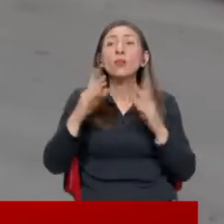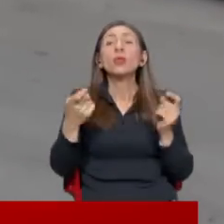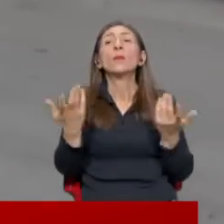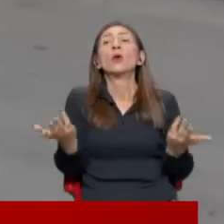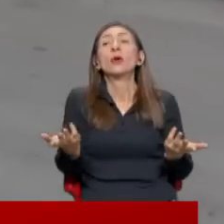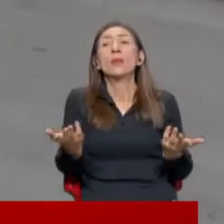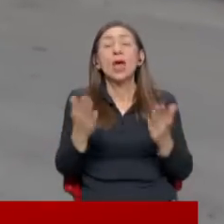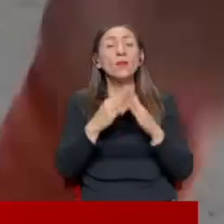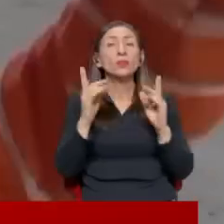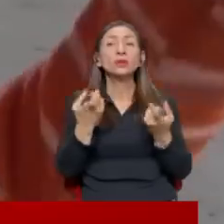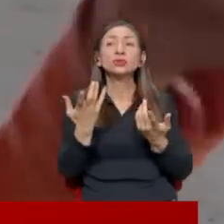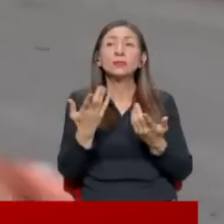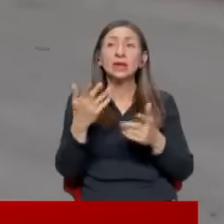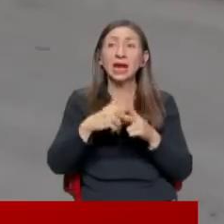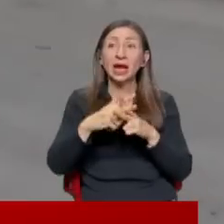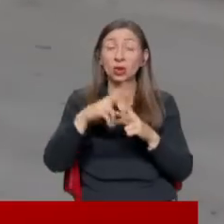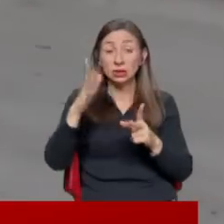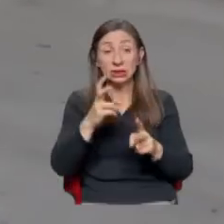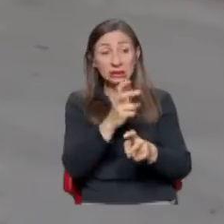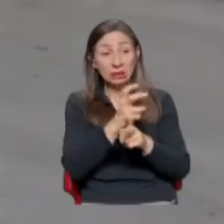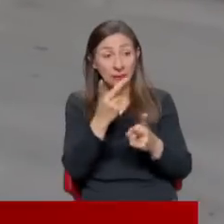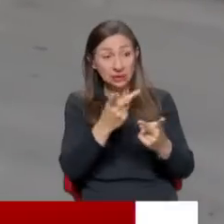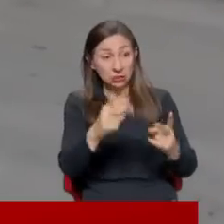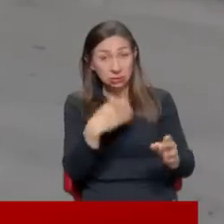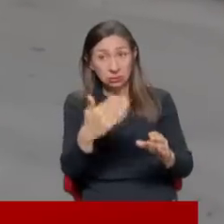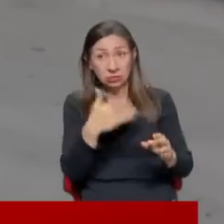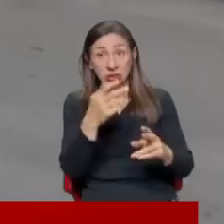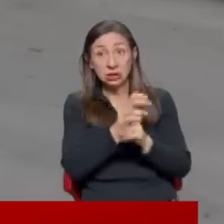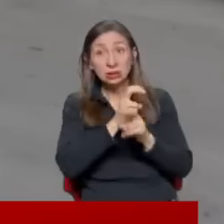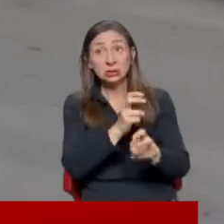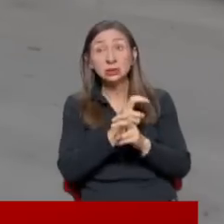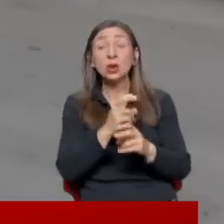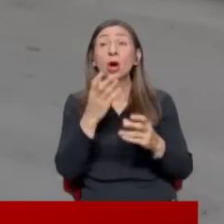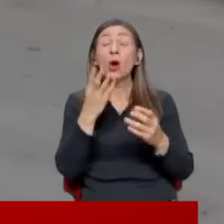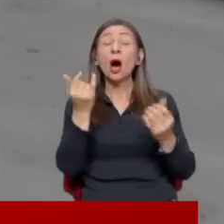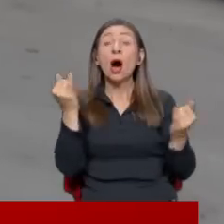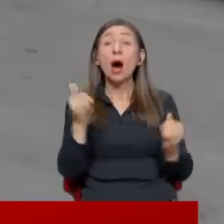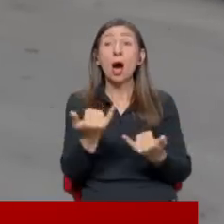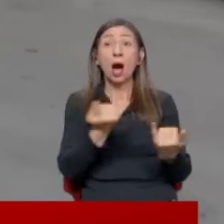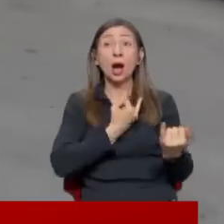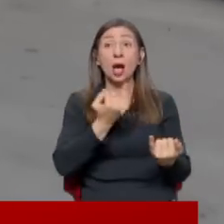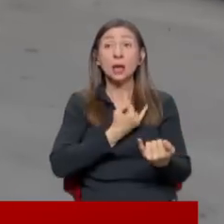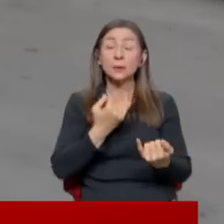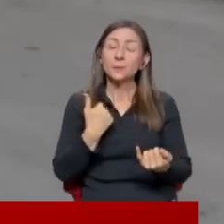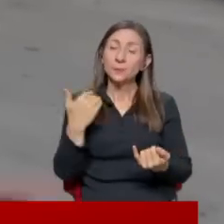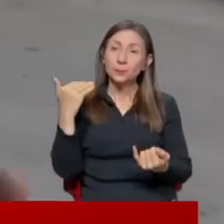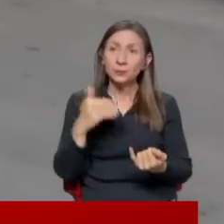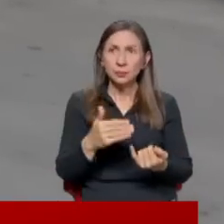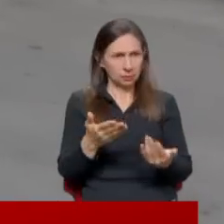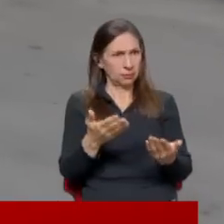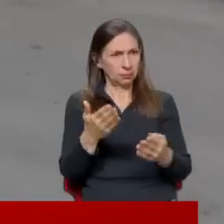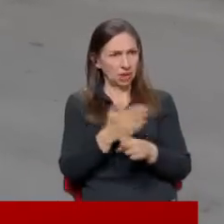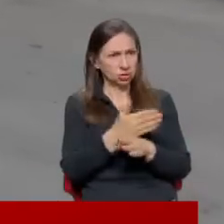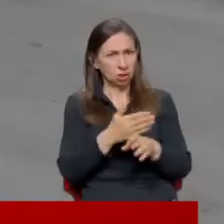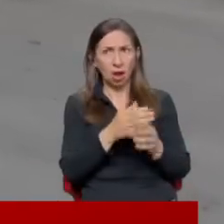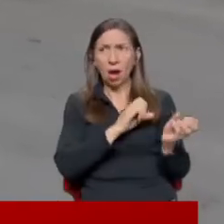bulamıyorum. Ev bulamayınca da karakola gittim. Tehditli mesajlar atıyorlar, tehdit ediyorlar, olmaz hakaret ediyorlar. Geldim ki işte